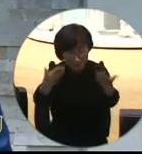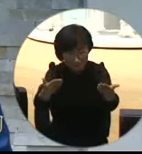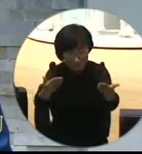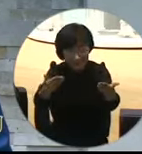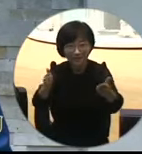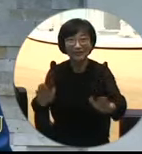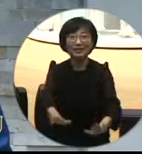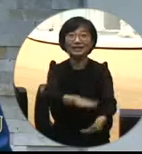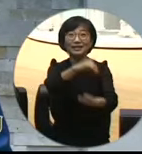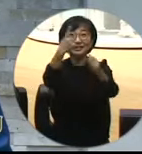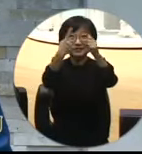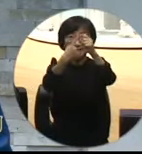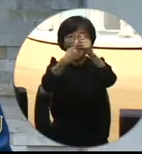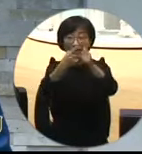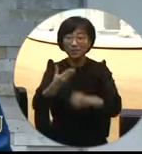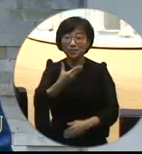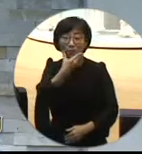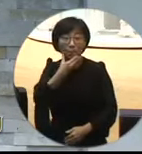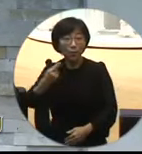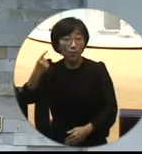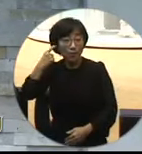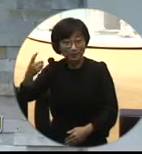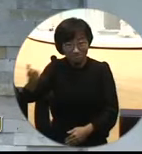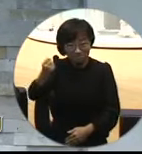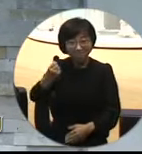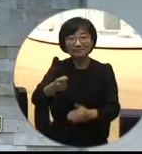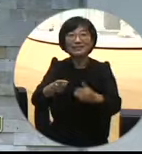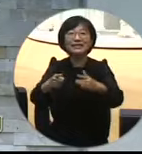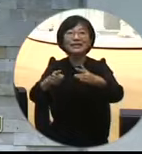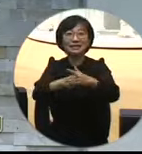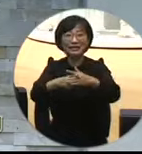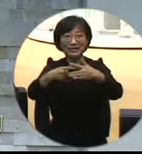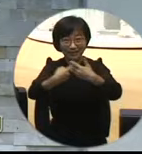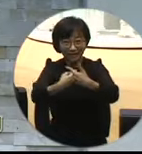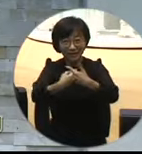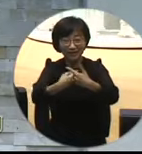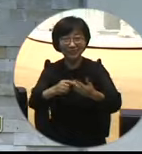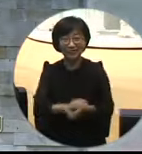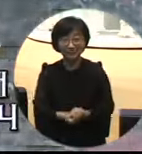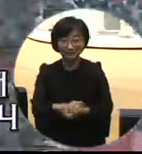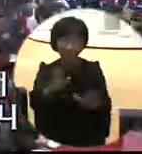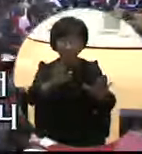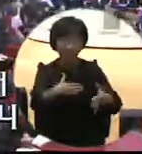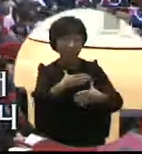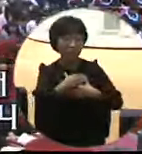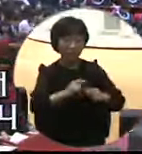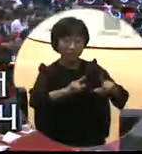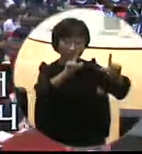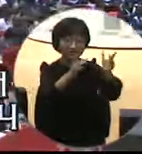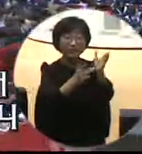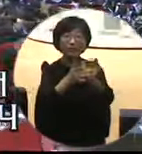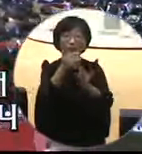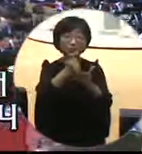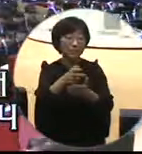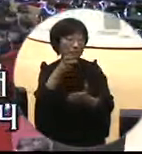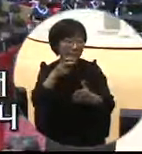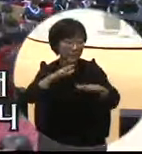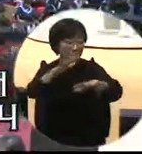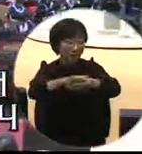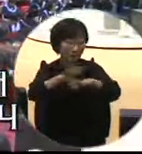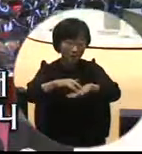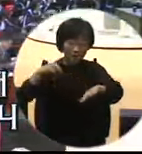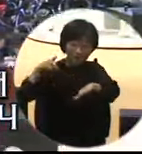첫째로 복음적 이해입니다. 자, 1절로 2절을 봅니다. 안식일에 예수께서 밀밭